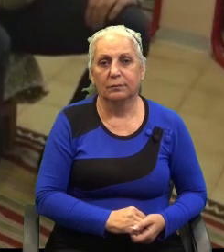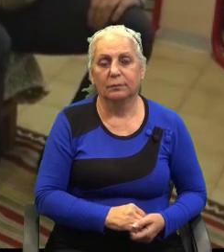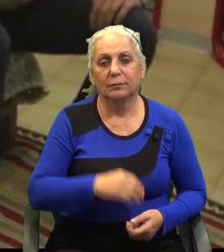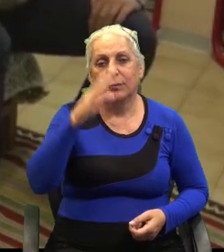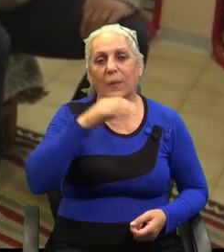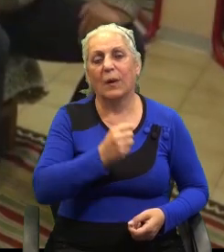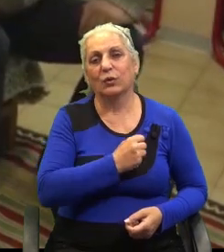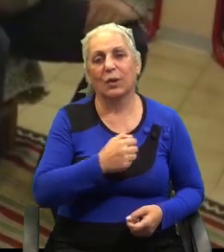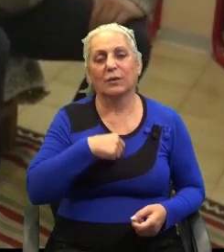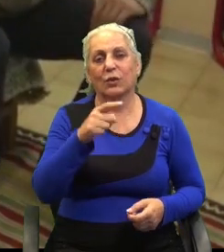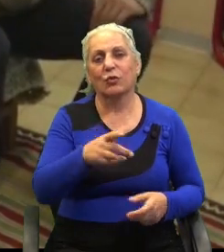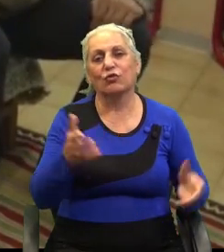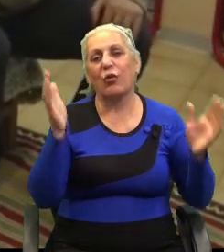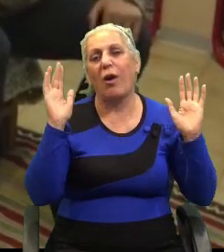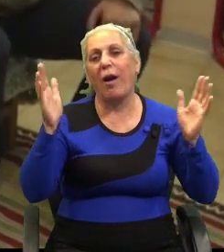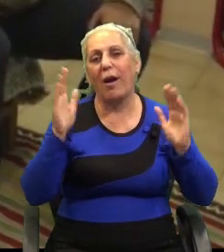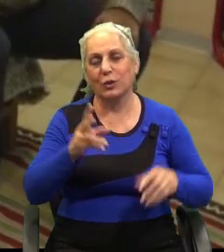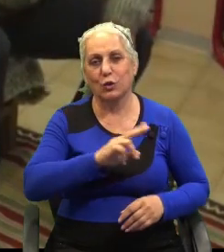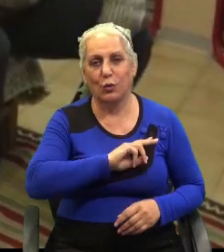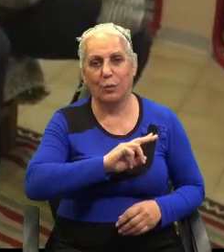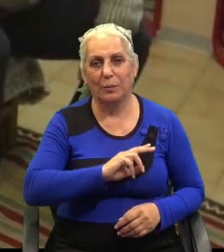Պապան ջան, ես քեզ շատ եմ։